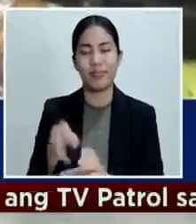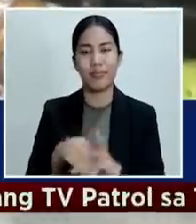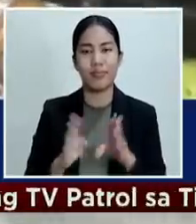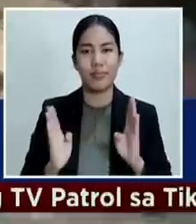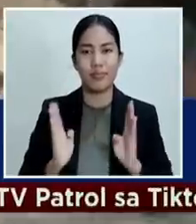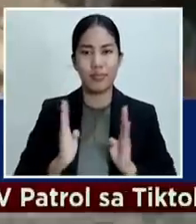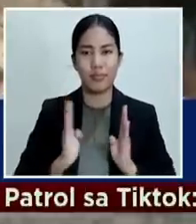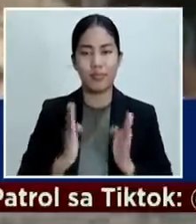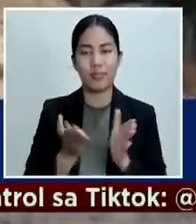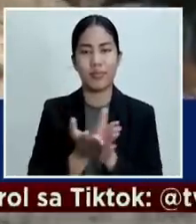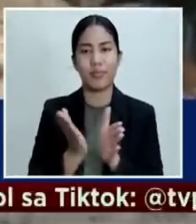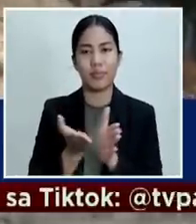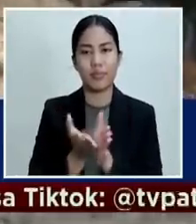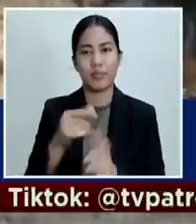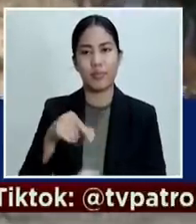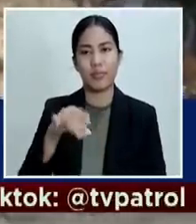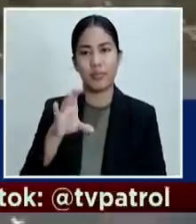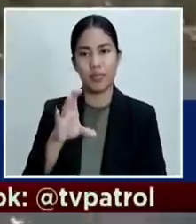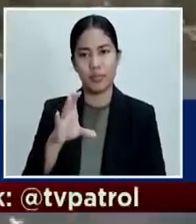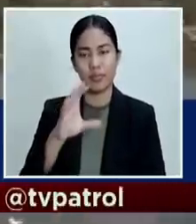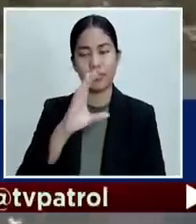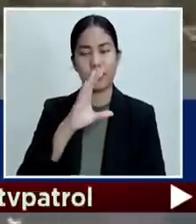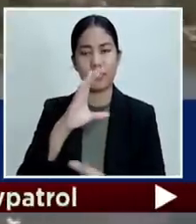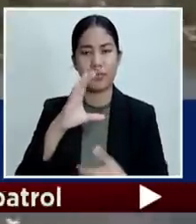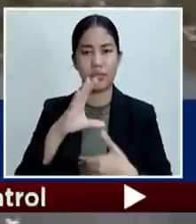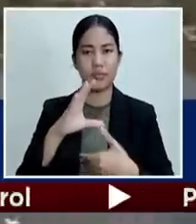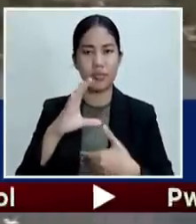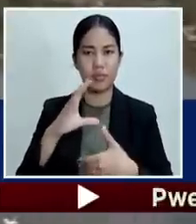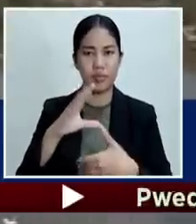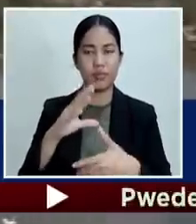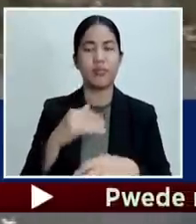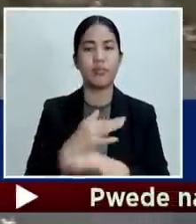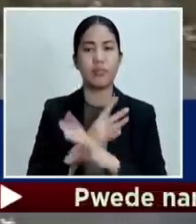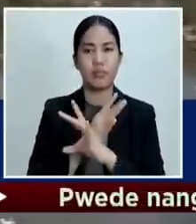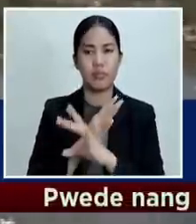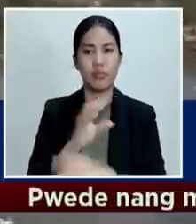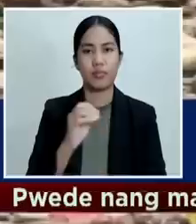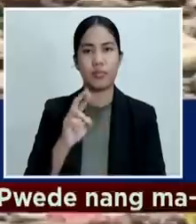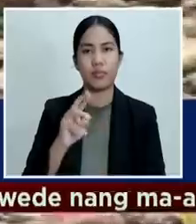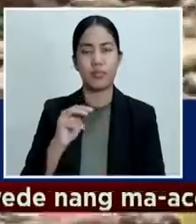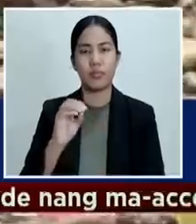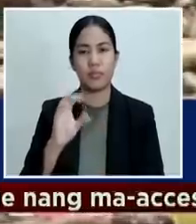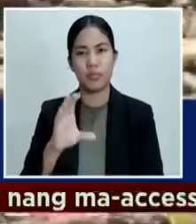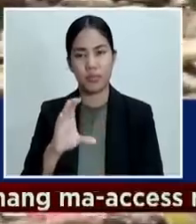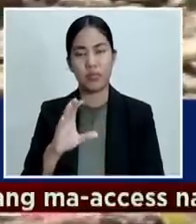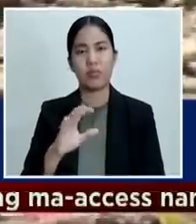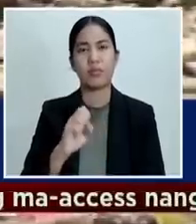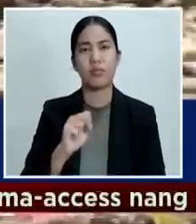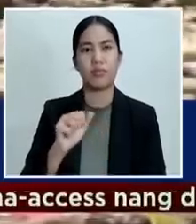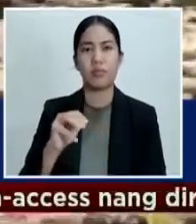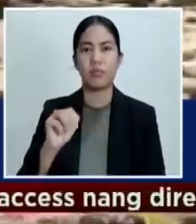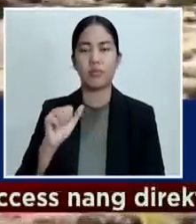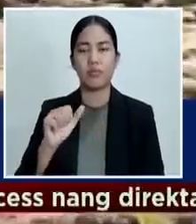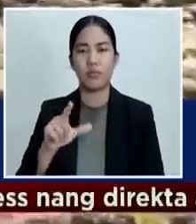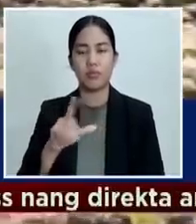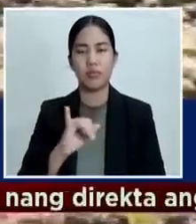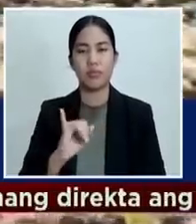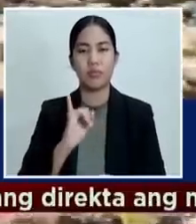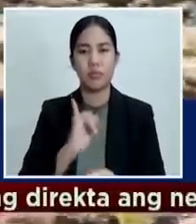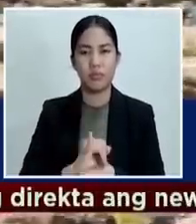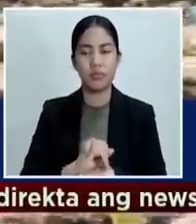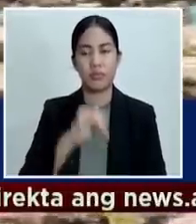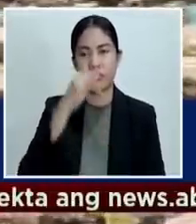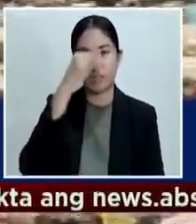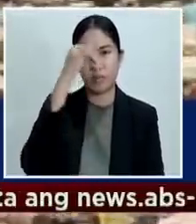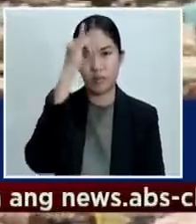Pasig, Quezon City, Caloocan, Davao, Ormoc, Samal Island, Metro Iloilo, Palawan at